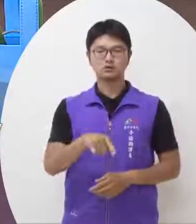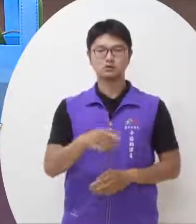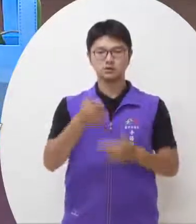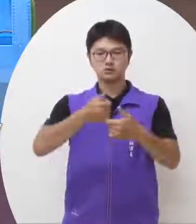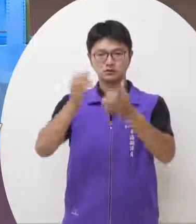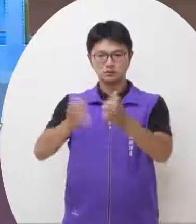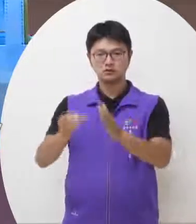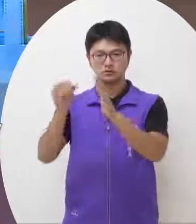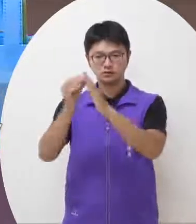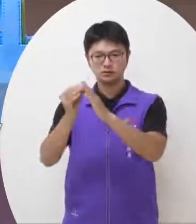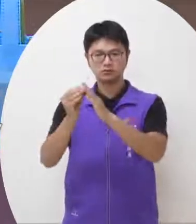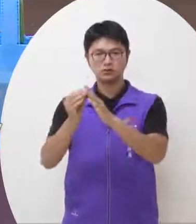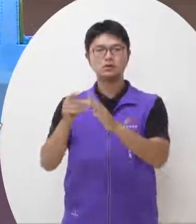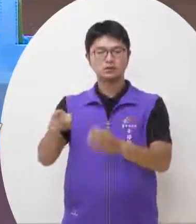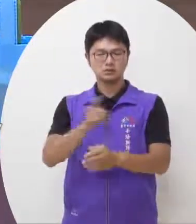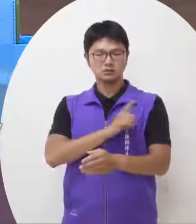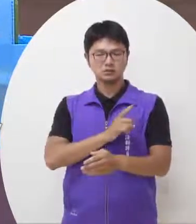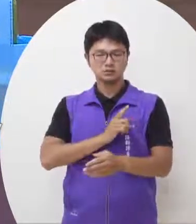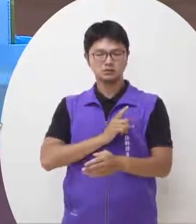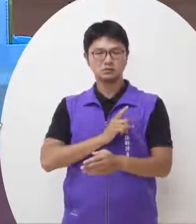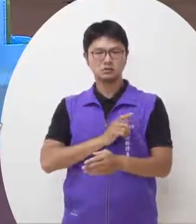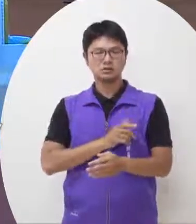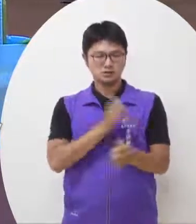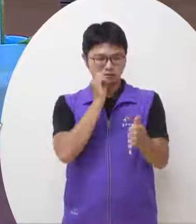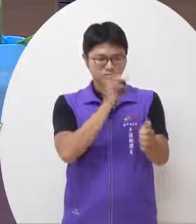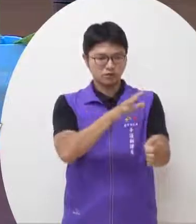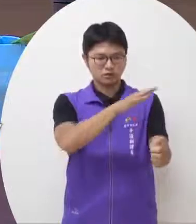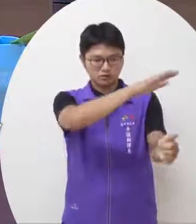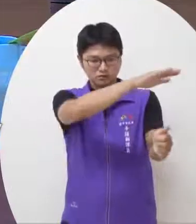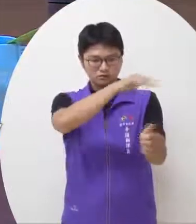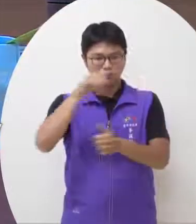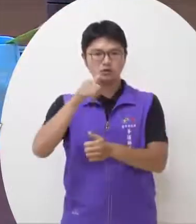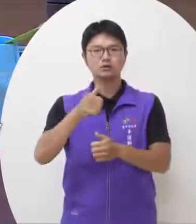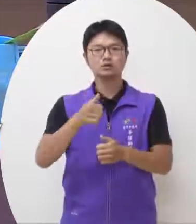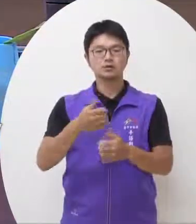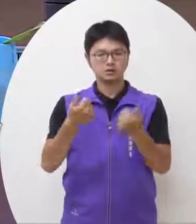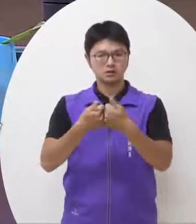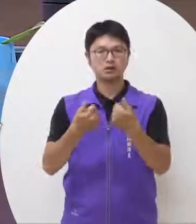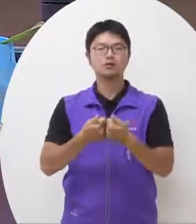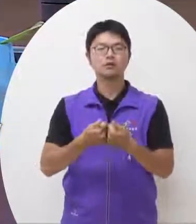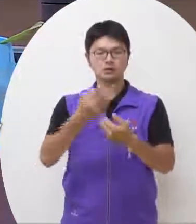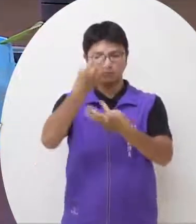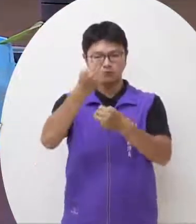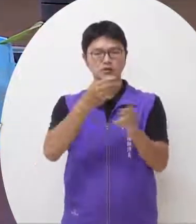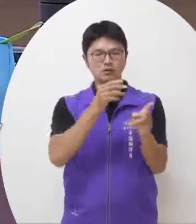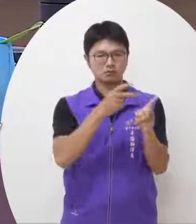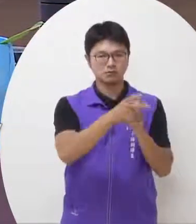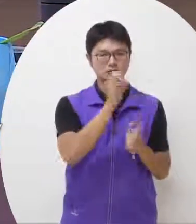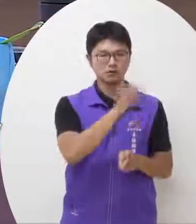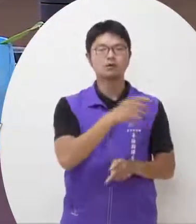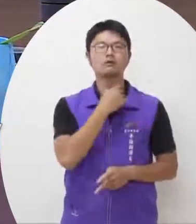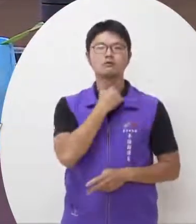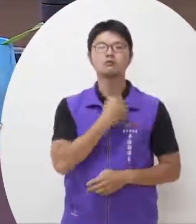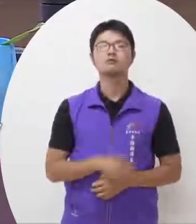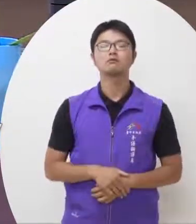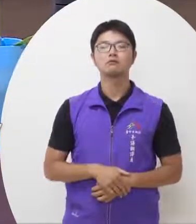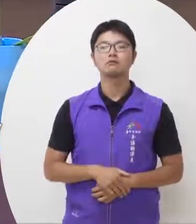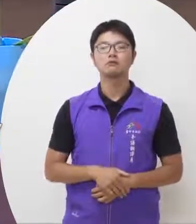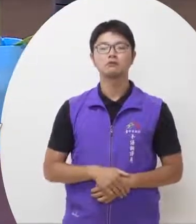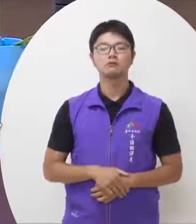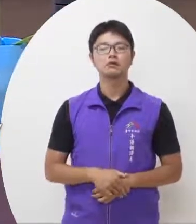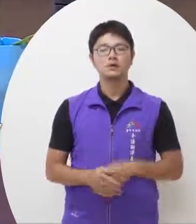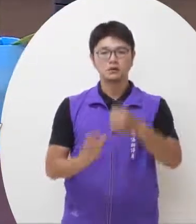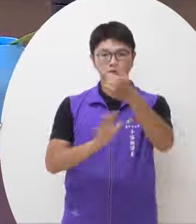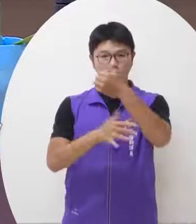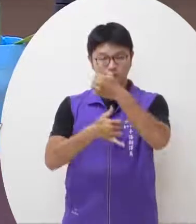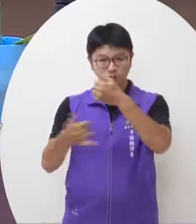建设局麻烦主动通知他们列席。那也许委员 有的委员呢，他虽然他具有专业，那